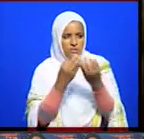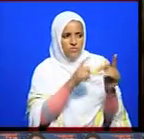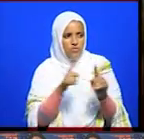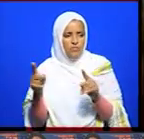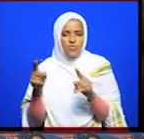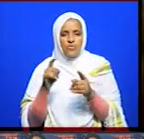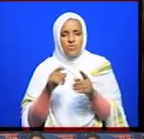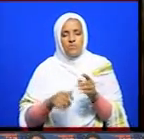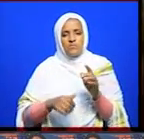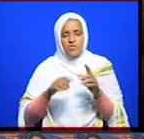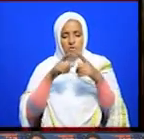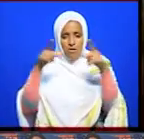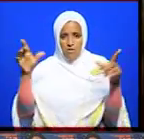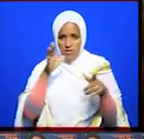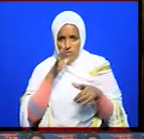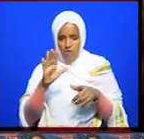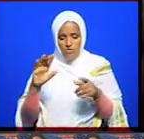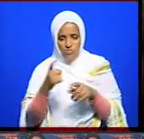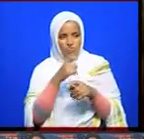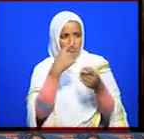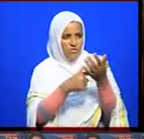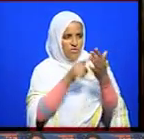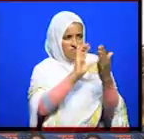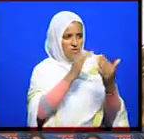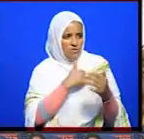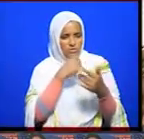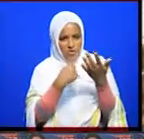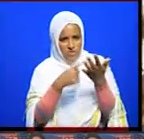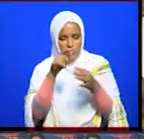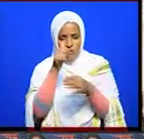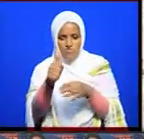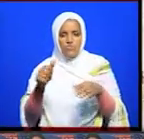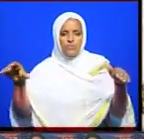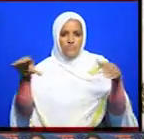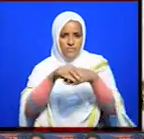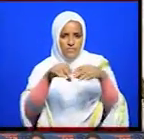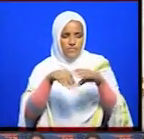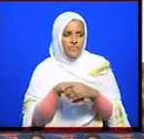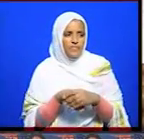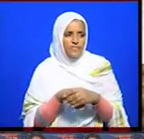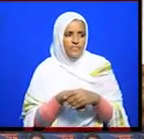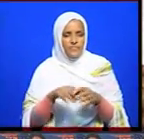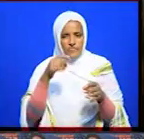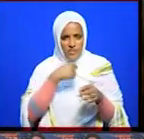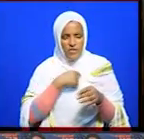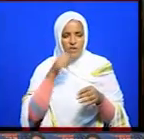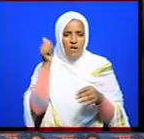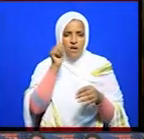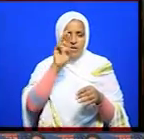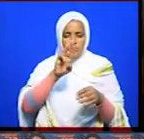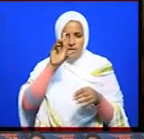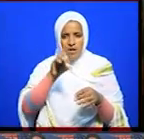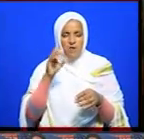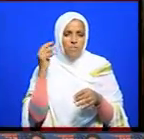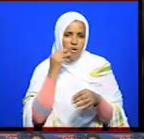ደግሞ ማወራ የሆኑ ትልቅ እናት እዚህ ፊት ለፊታችን አሉ። እሳቸውም ራሳቸውን ያስተዋውቁልና። እኔ